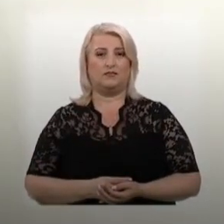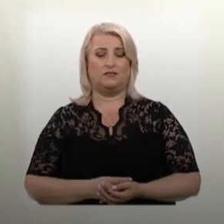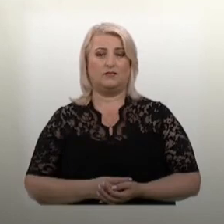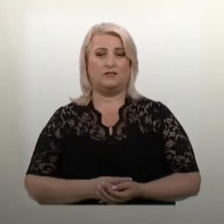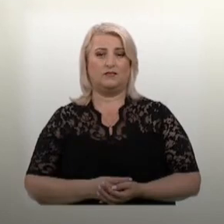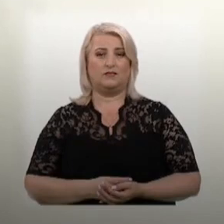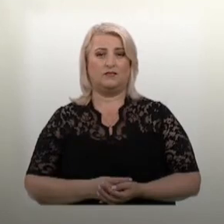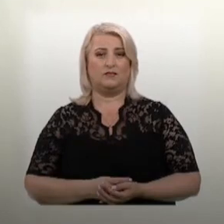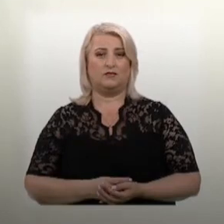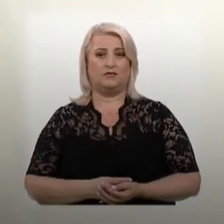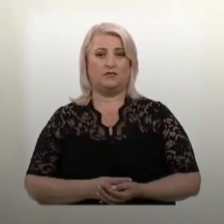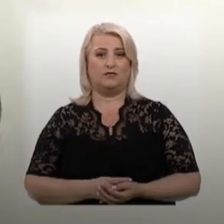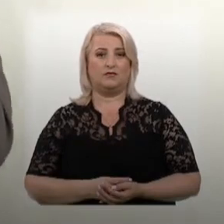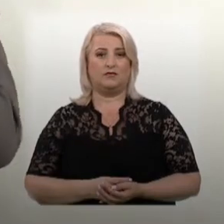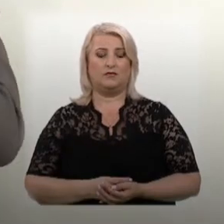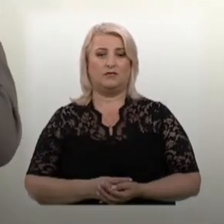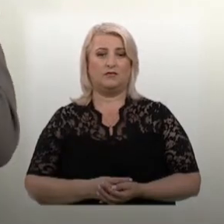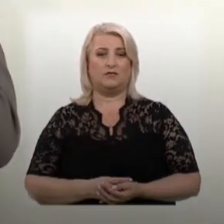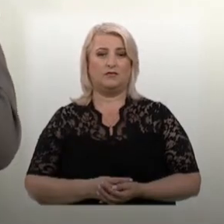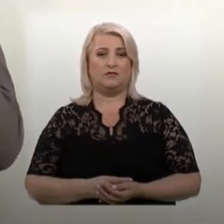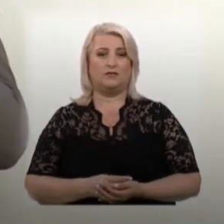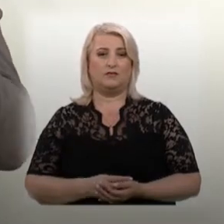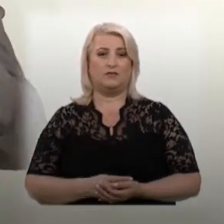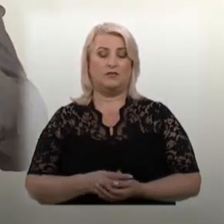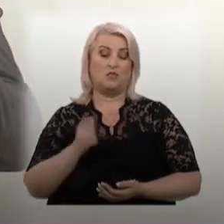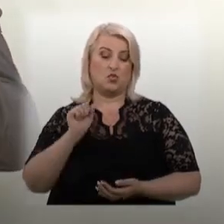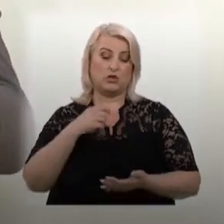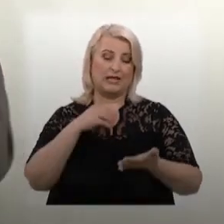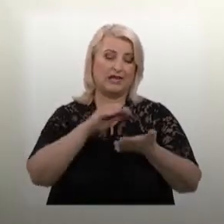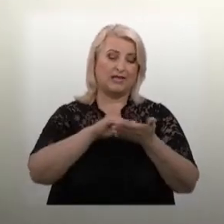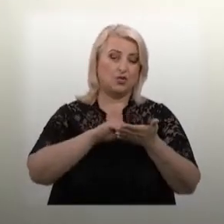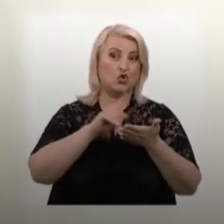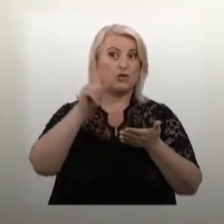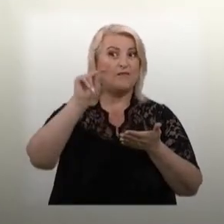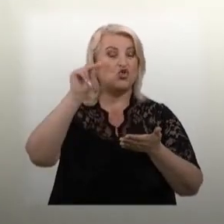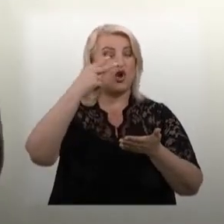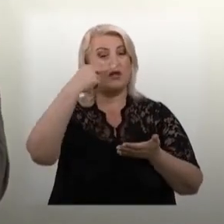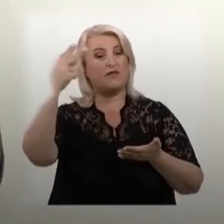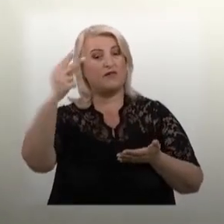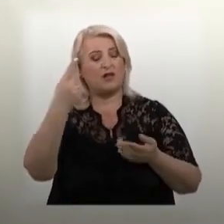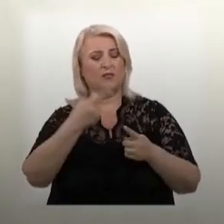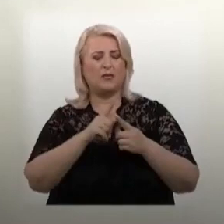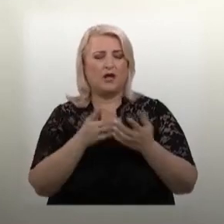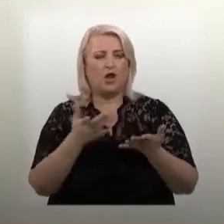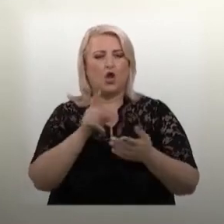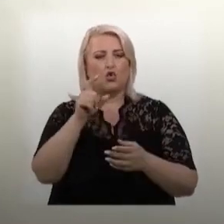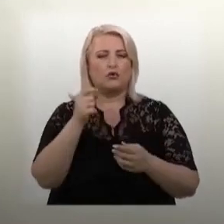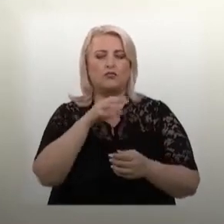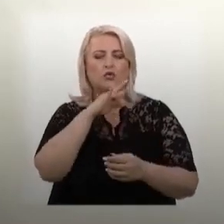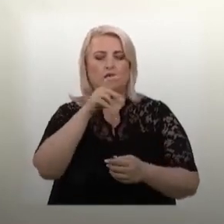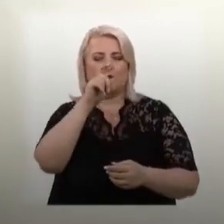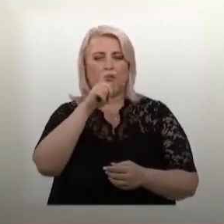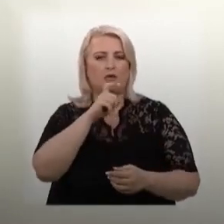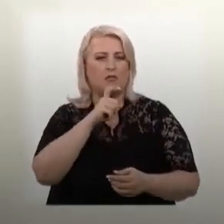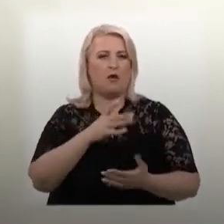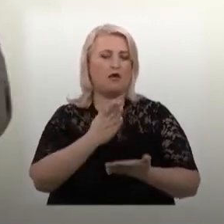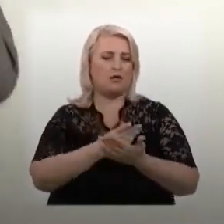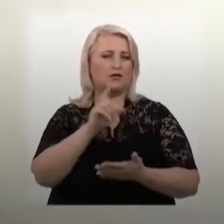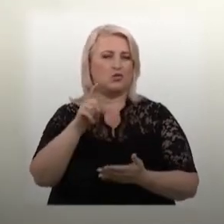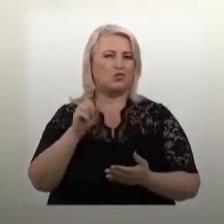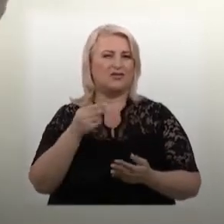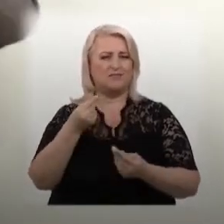să stați așa noi scrii mă aici o de să văd la ciocana Google Drive adică există nivel de conștientizare a antreprenorilor care